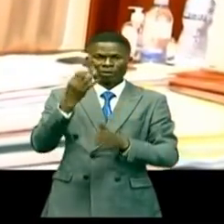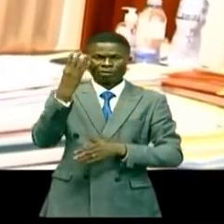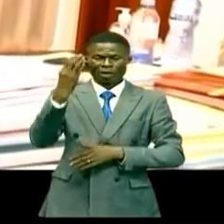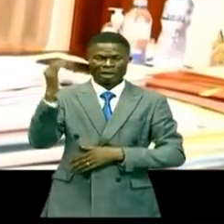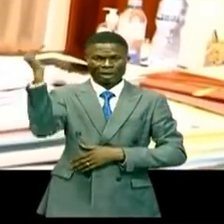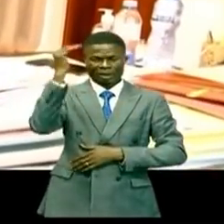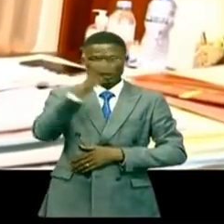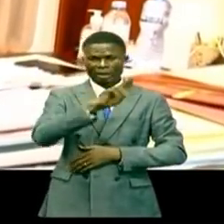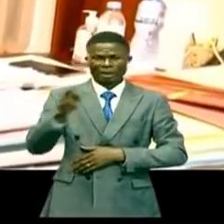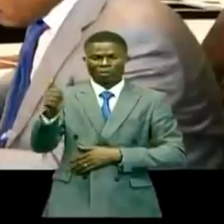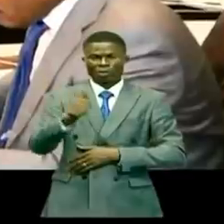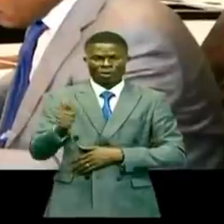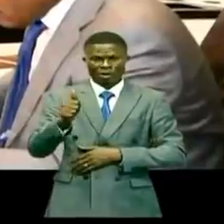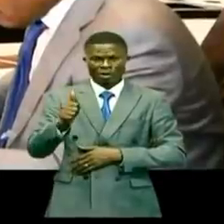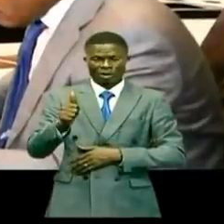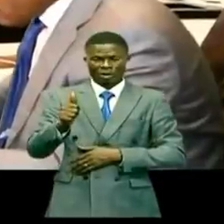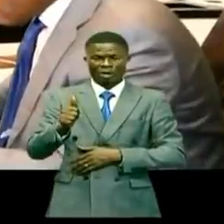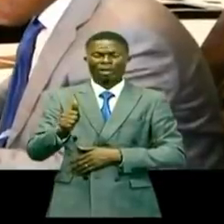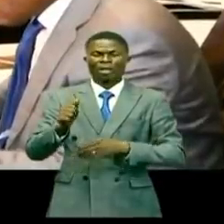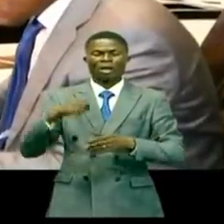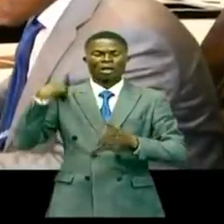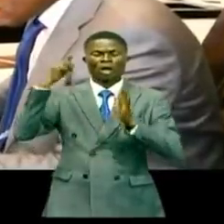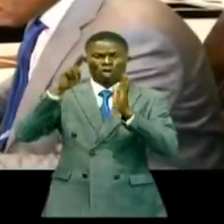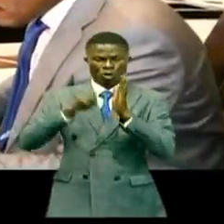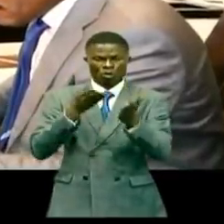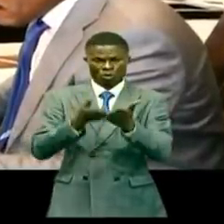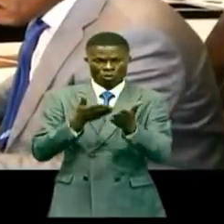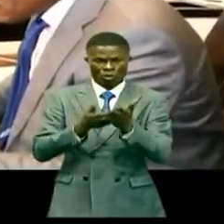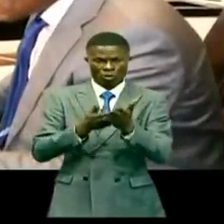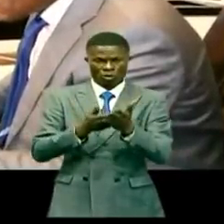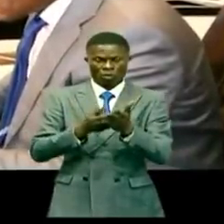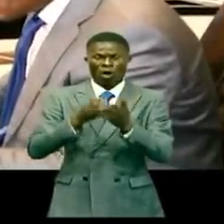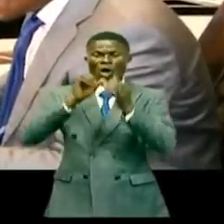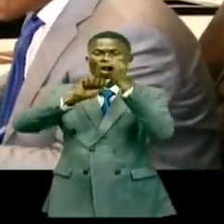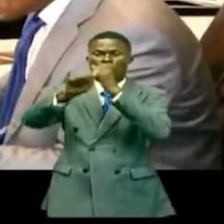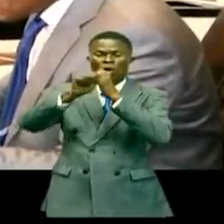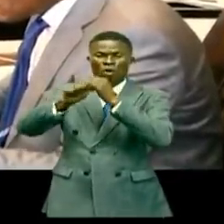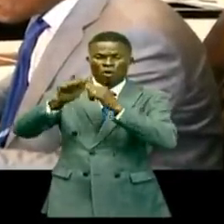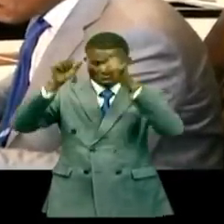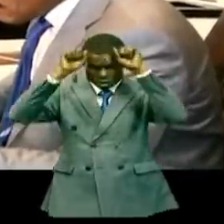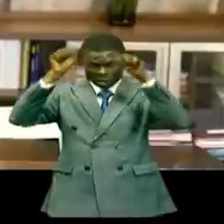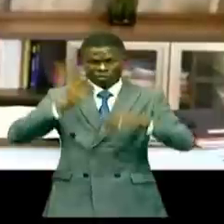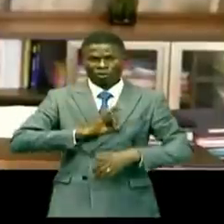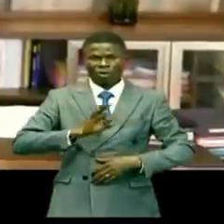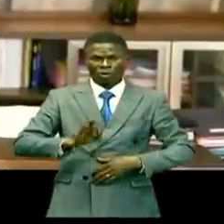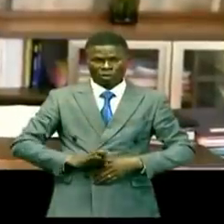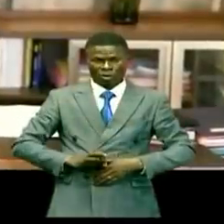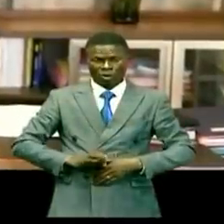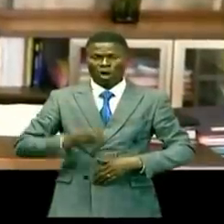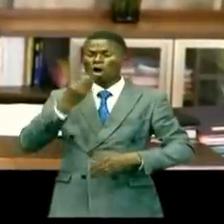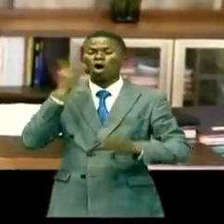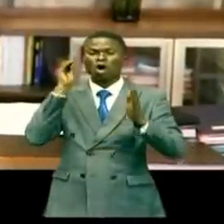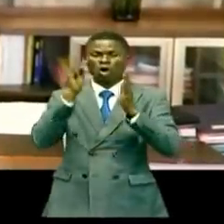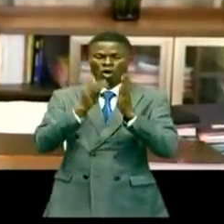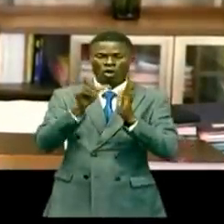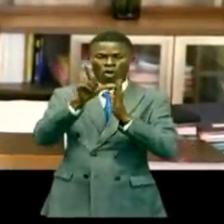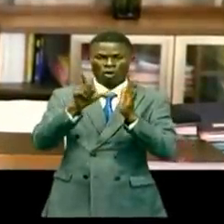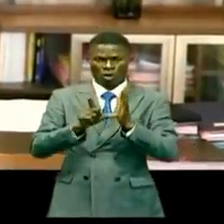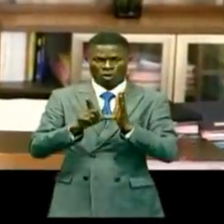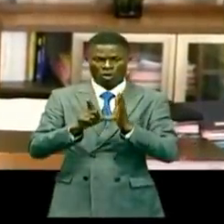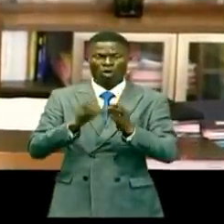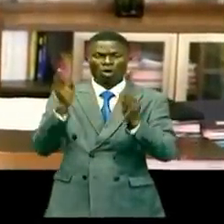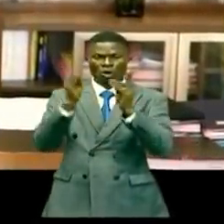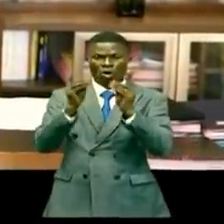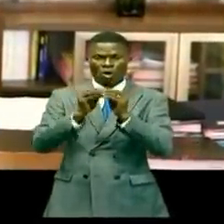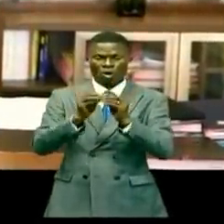2021 portant habilitation du gouvernement et après promulgation par les chefs de l'État des ordonnances lois adoptées en Conseil